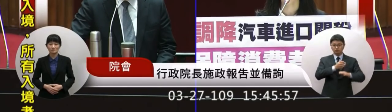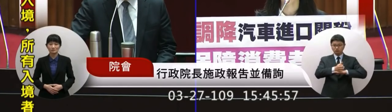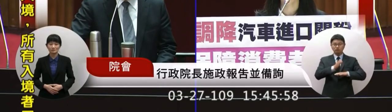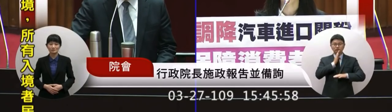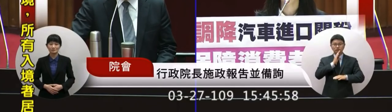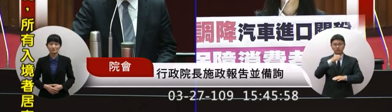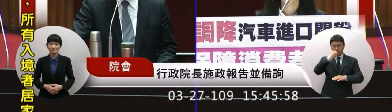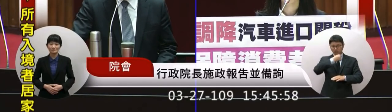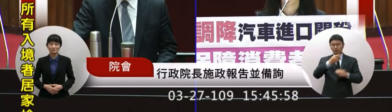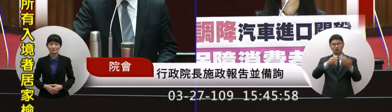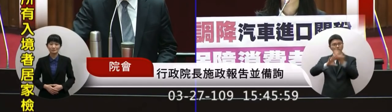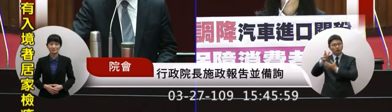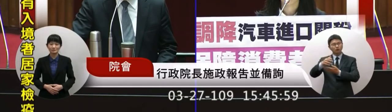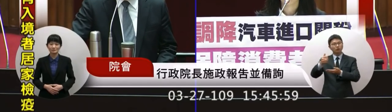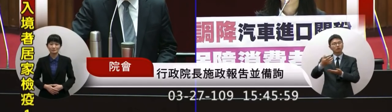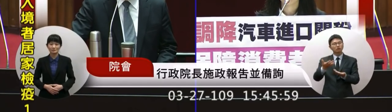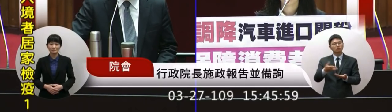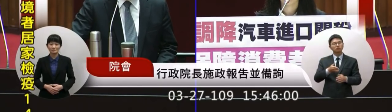进口车还是国产车？